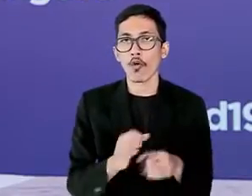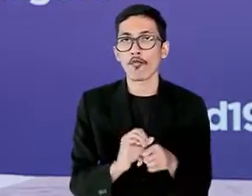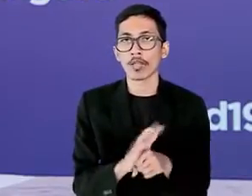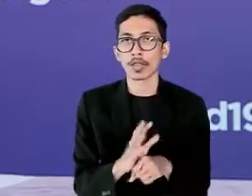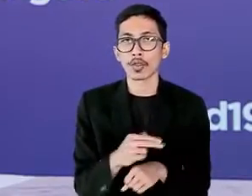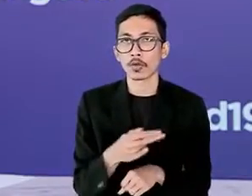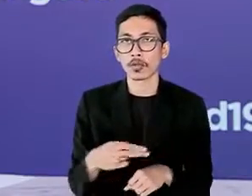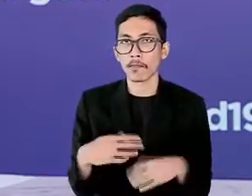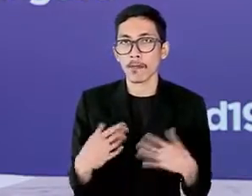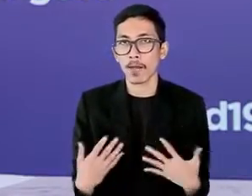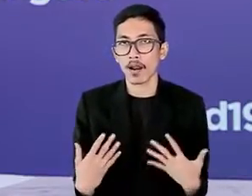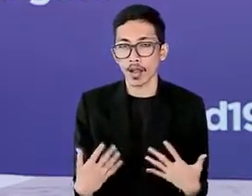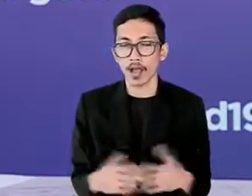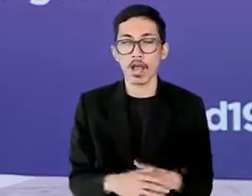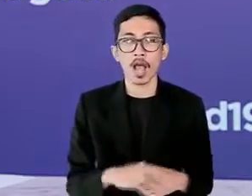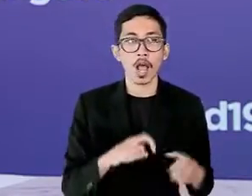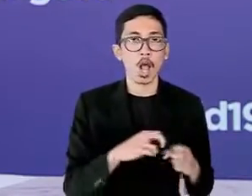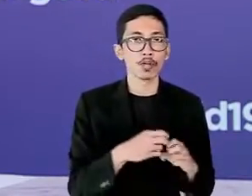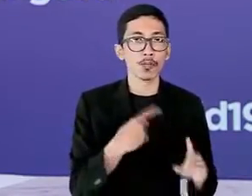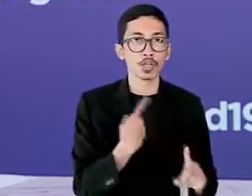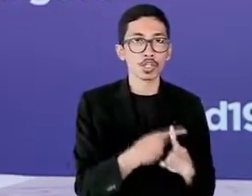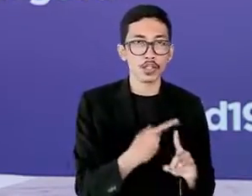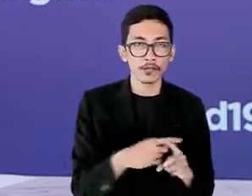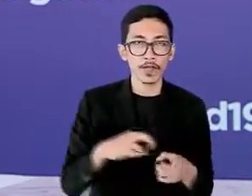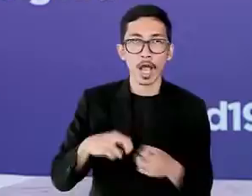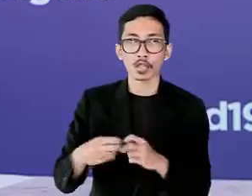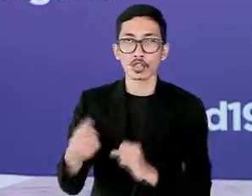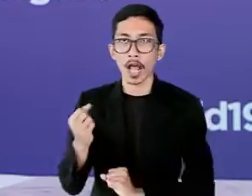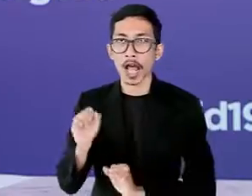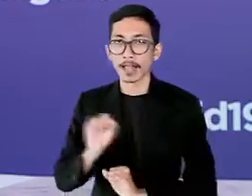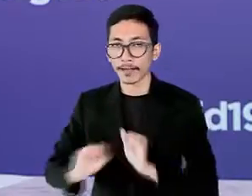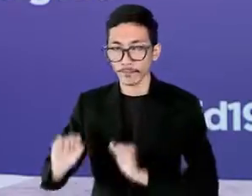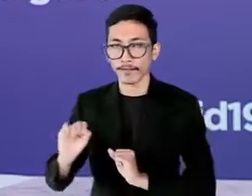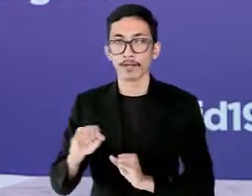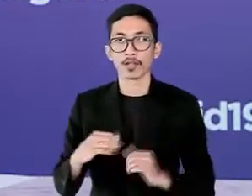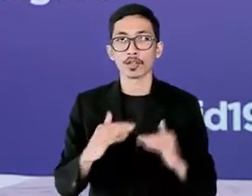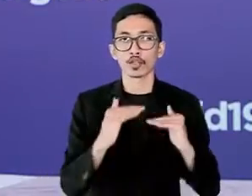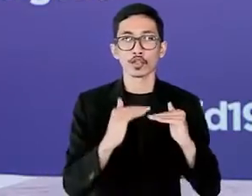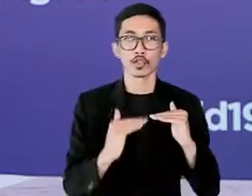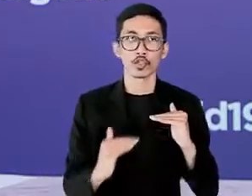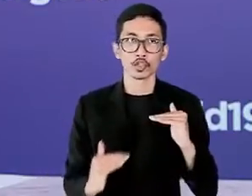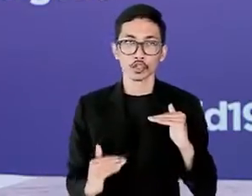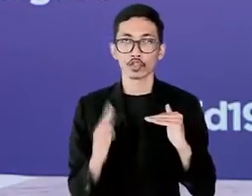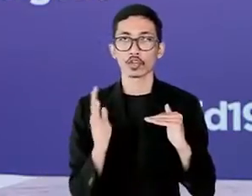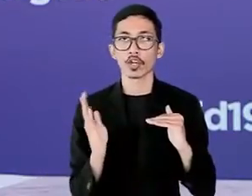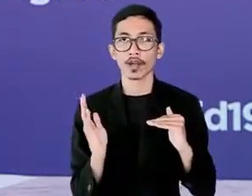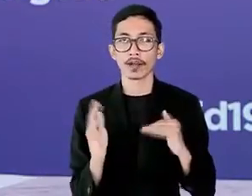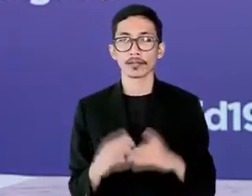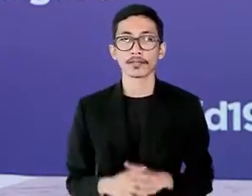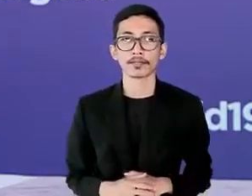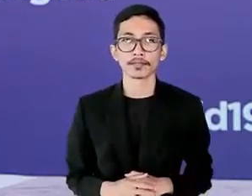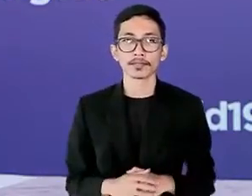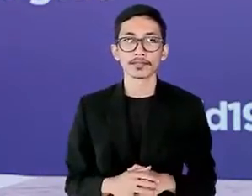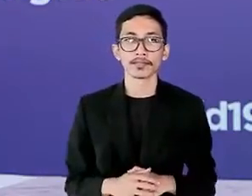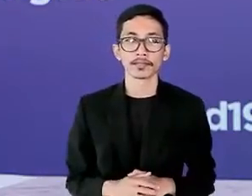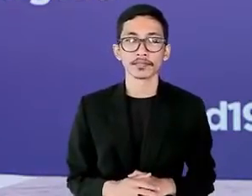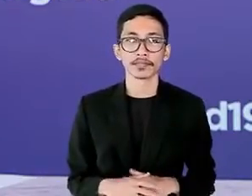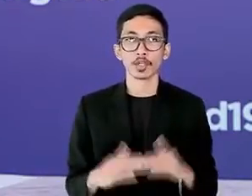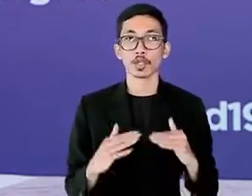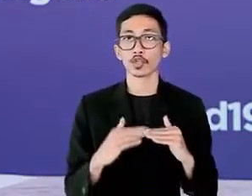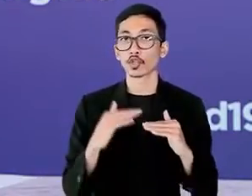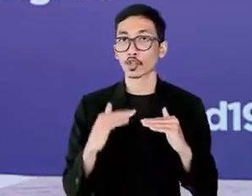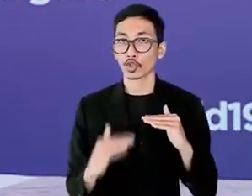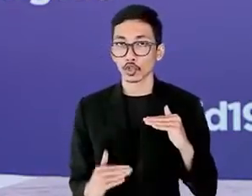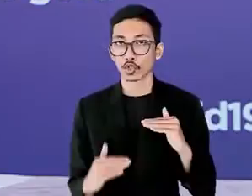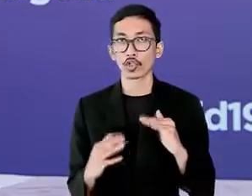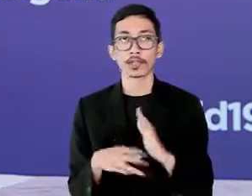kasus positif dan kasus aktif di Indonesia terus Mengalami penurunan Hai kabar baiknya penurunan di